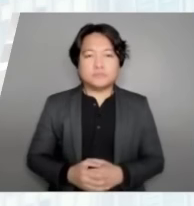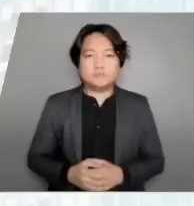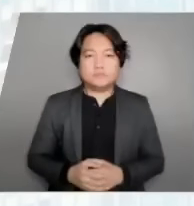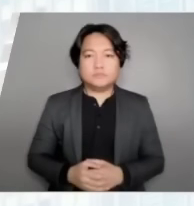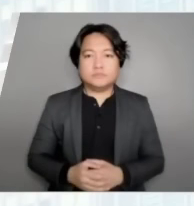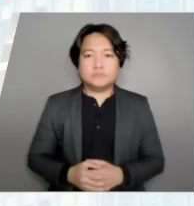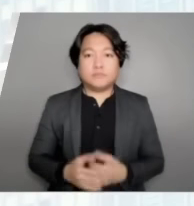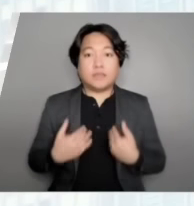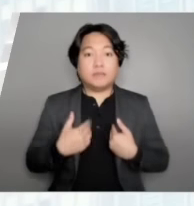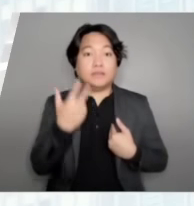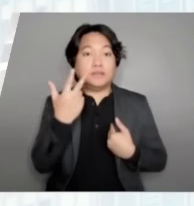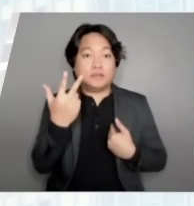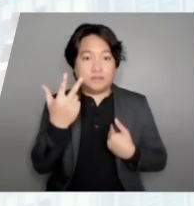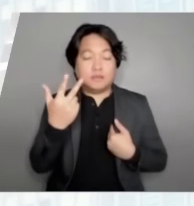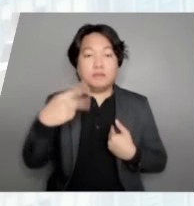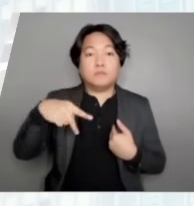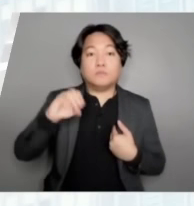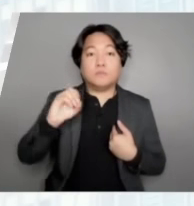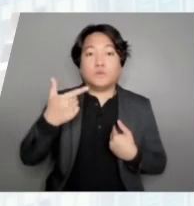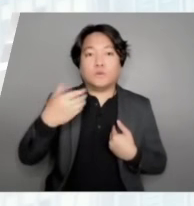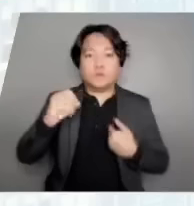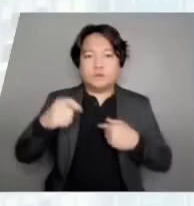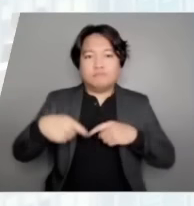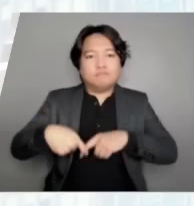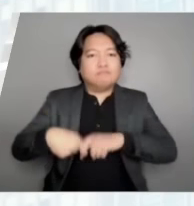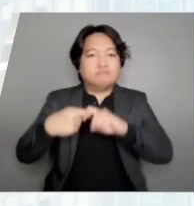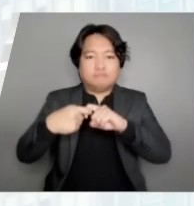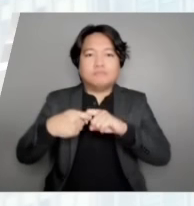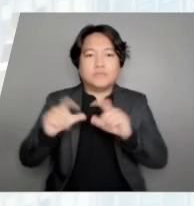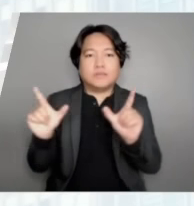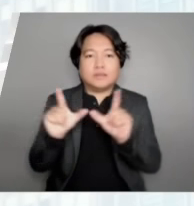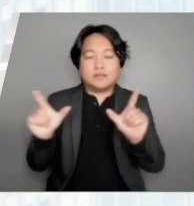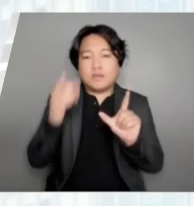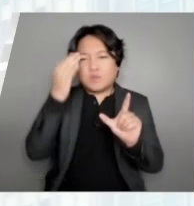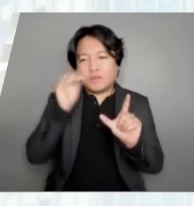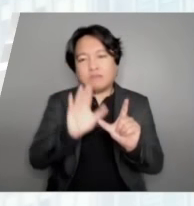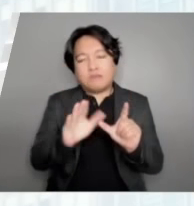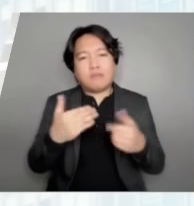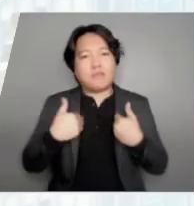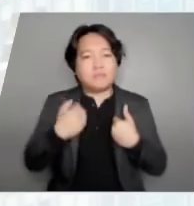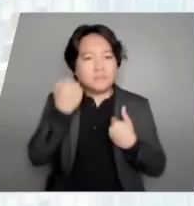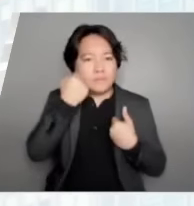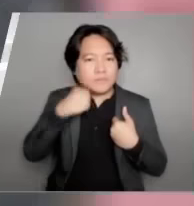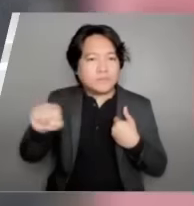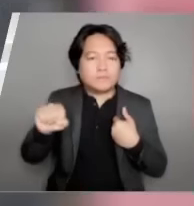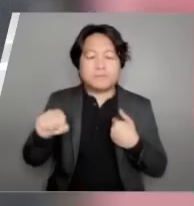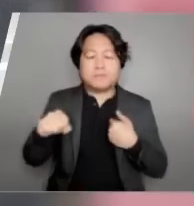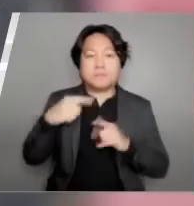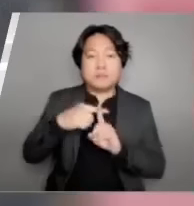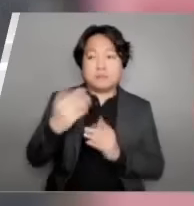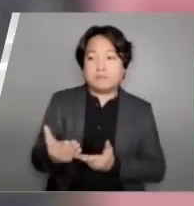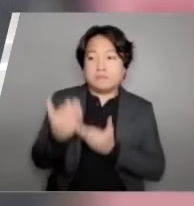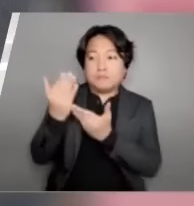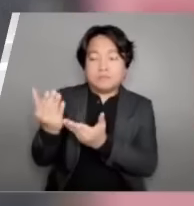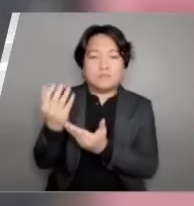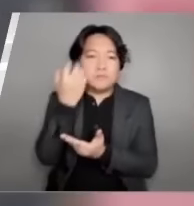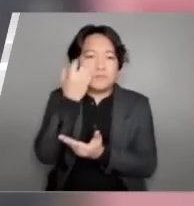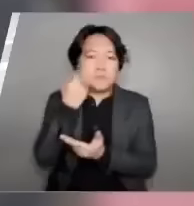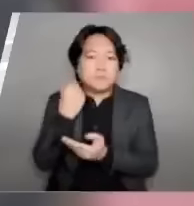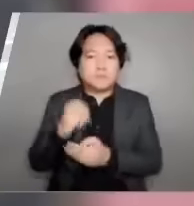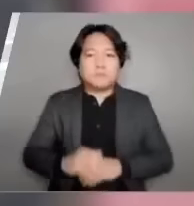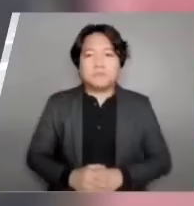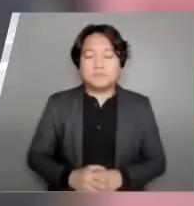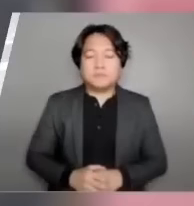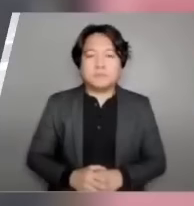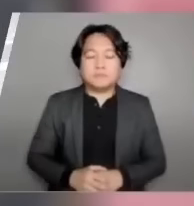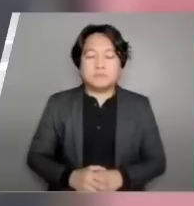naman ang suspendido ang lisensya dahil sa minor violations at kakulangan ng requirements. 42 Pogo naman